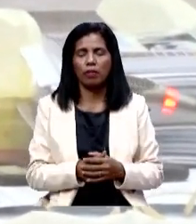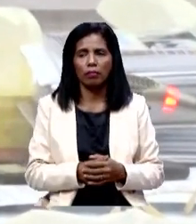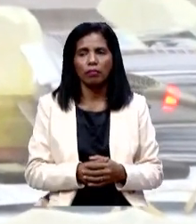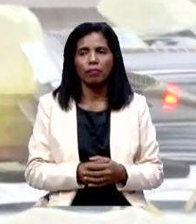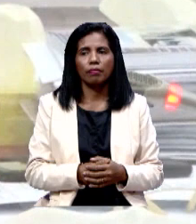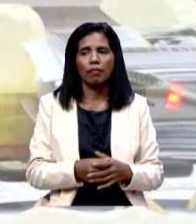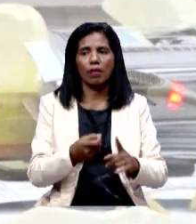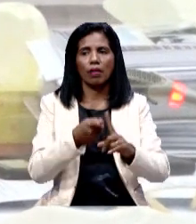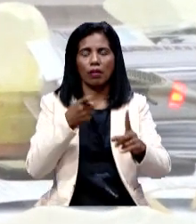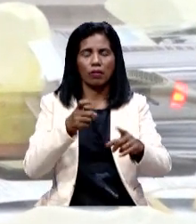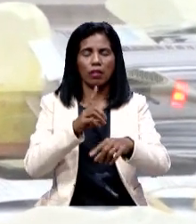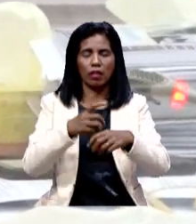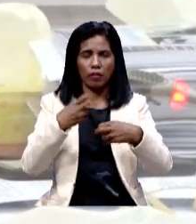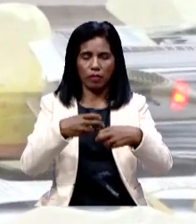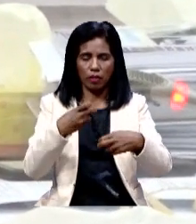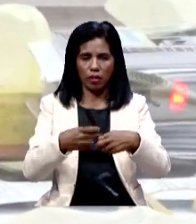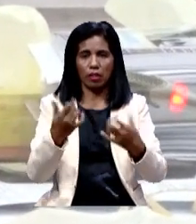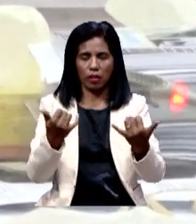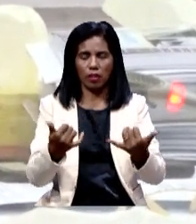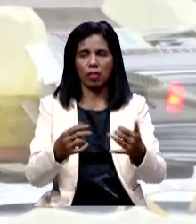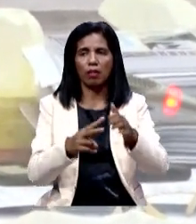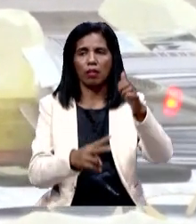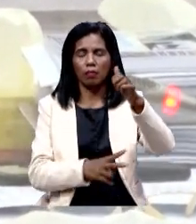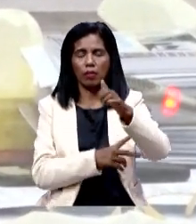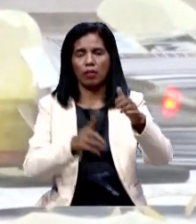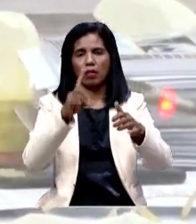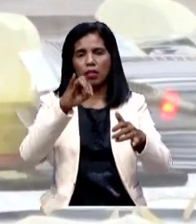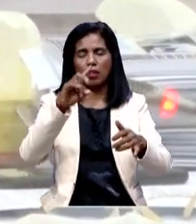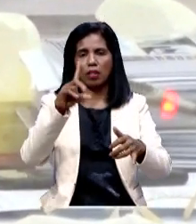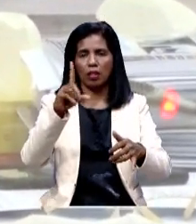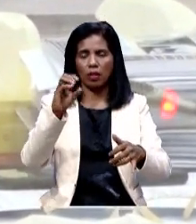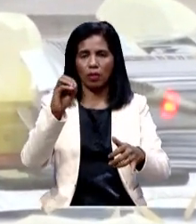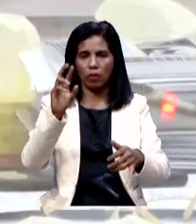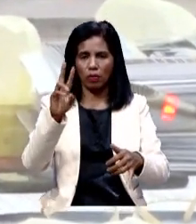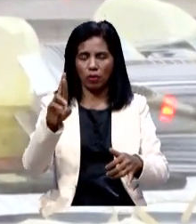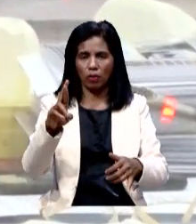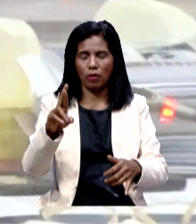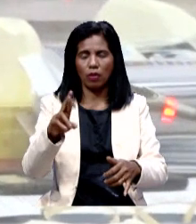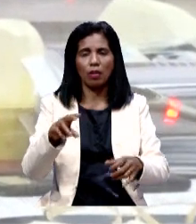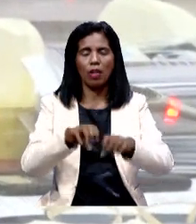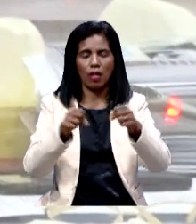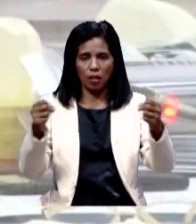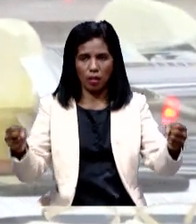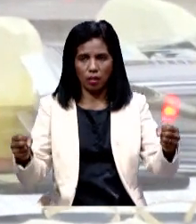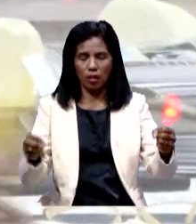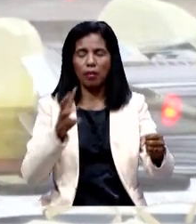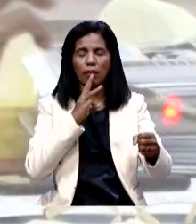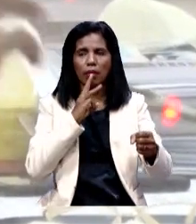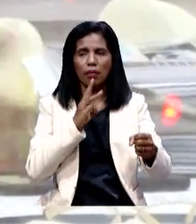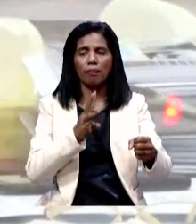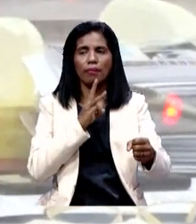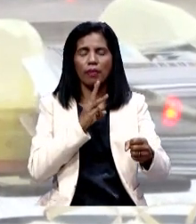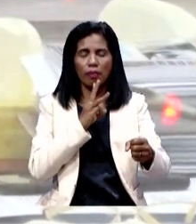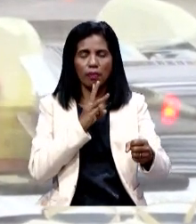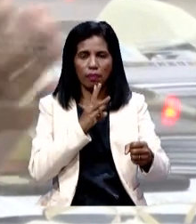husi situ sauna ne ponti la ponti di lor kotu i be mota sae ba suku rua